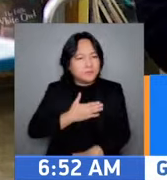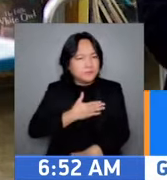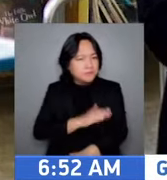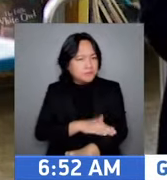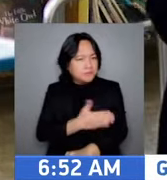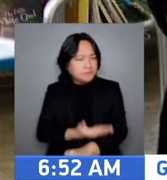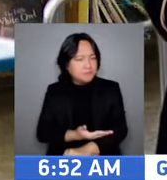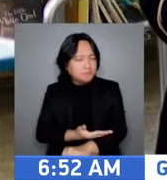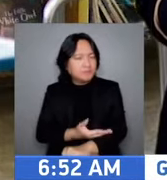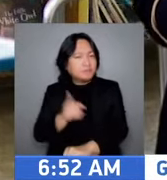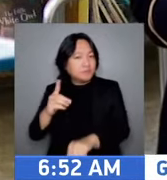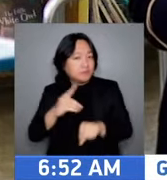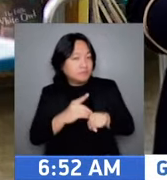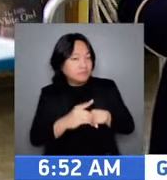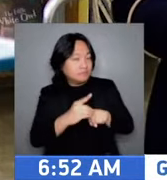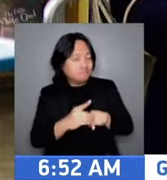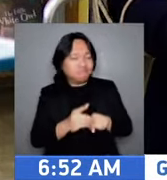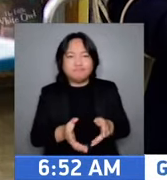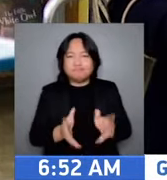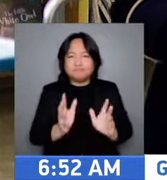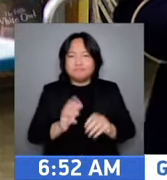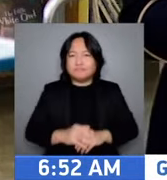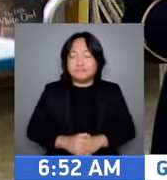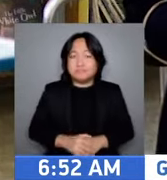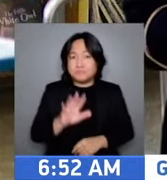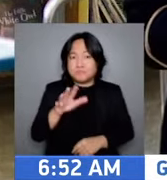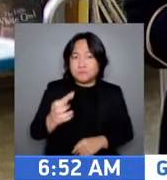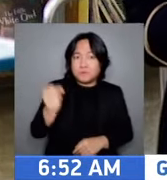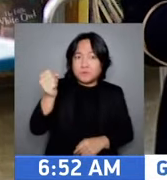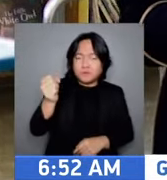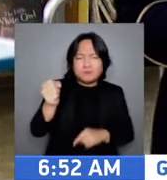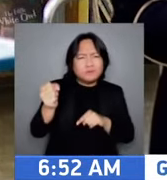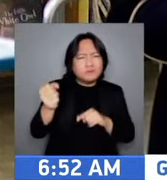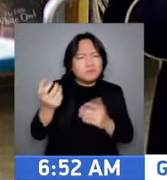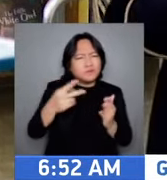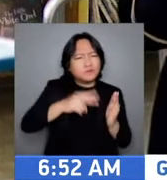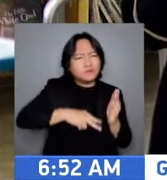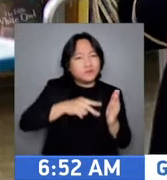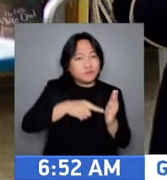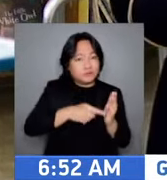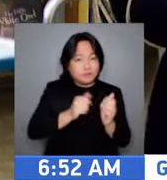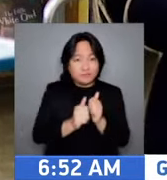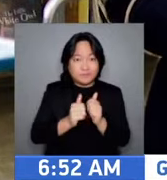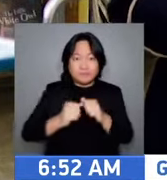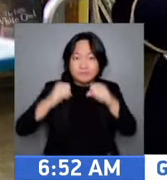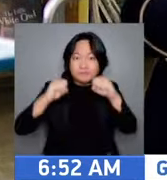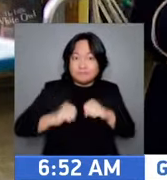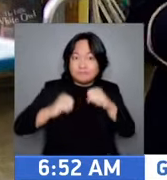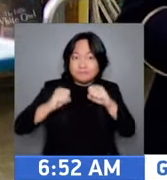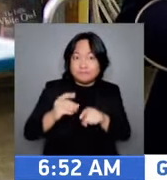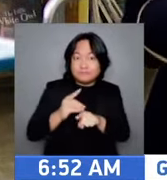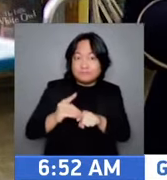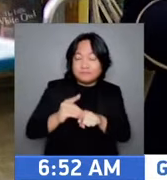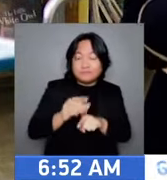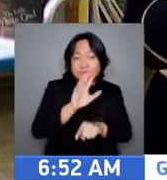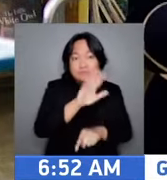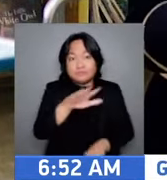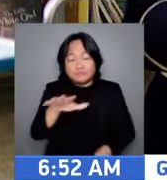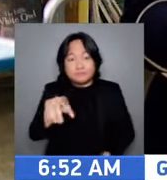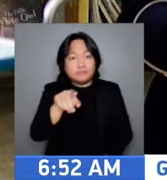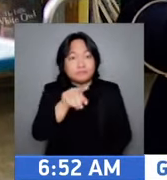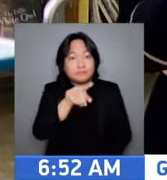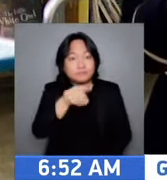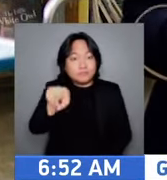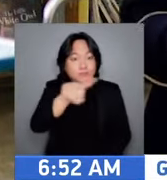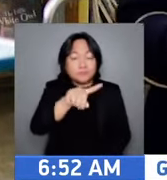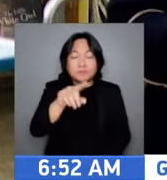Teka. Ano to? Kasunduan sa pagdidisiplina? Sa mga magulang dyan, nakapirma na ba kayo ng ganitong